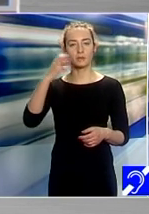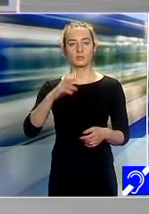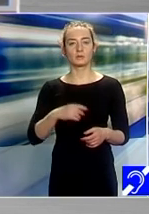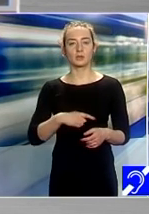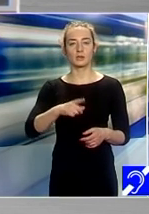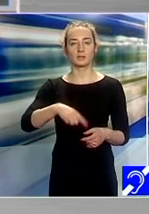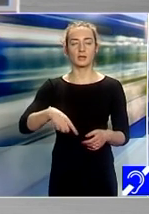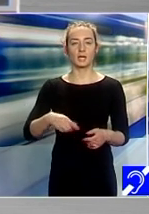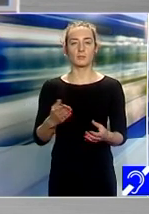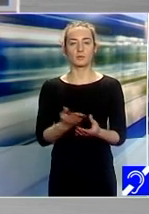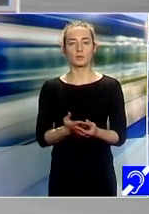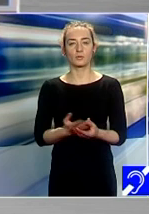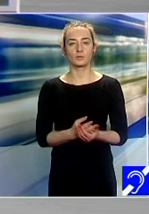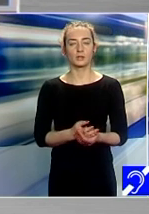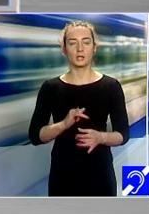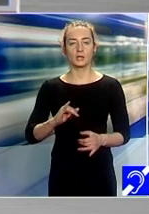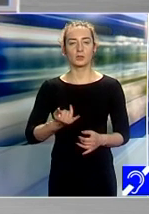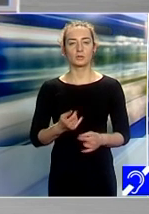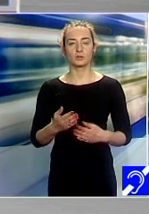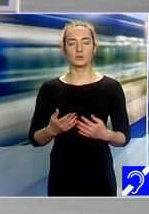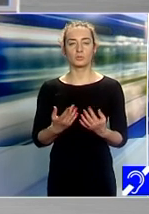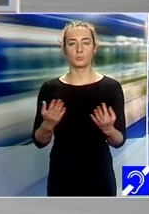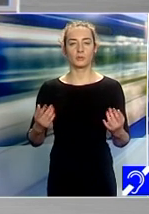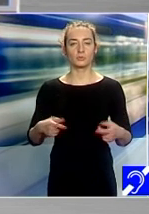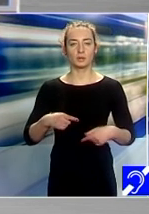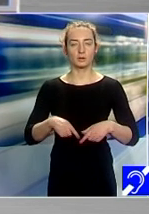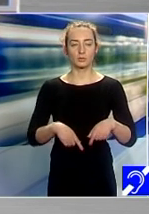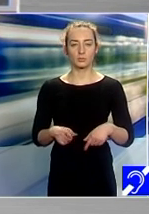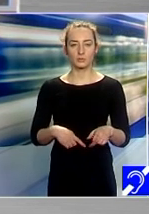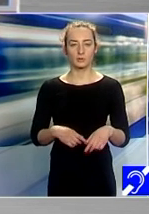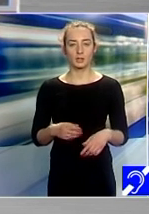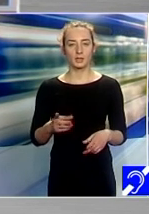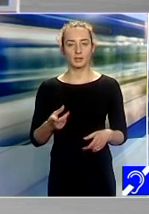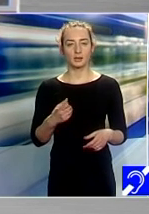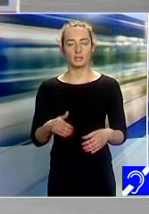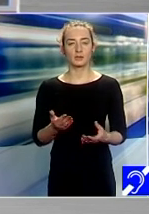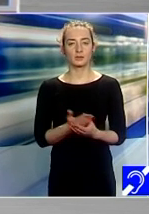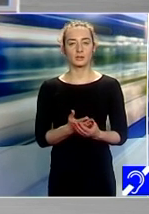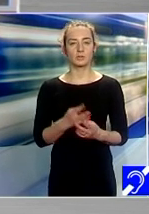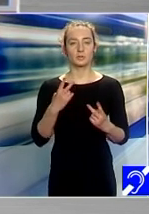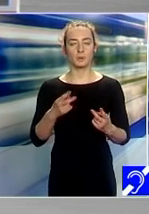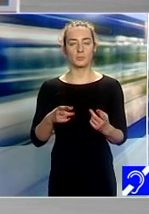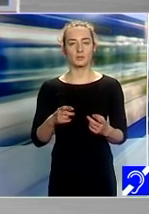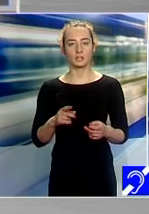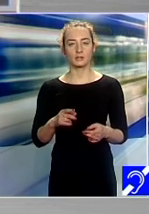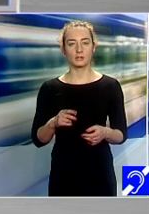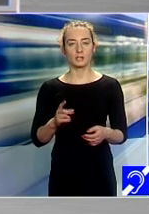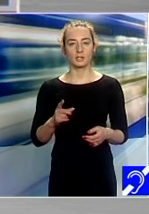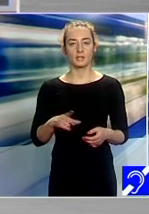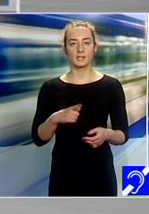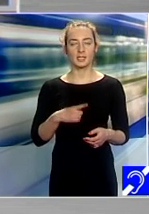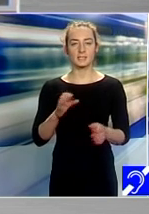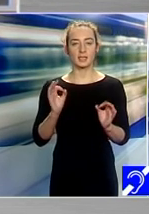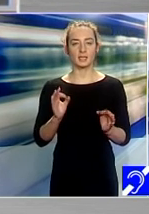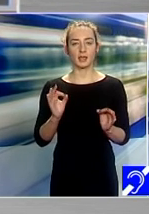triem documentele și numărul de drumuri de hârtii. Da. De hârtii. Cred că cel mai important lucru în administrația locală e